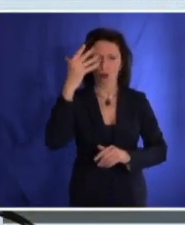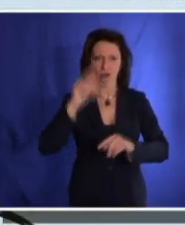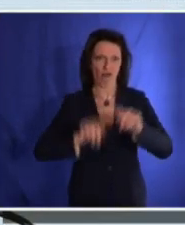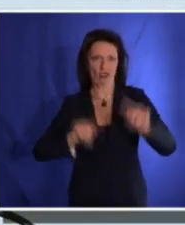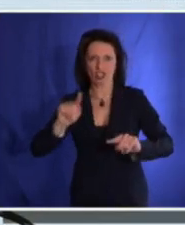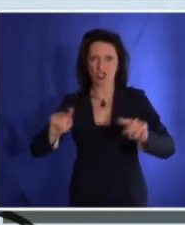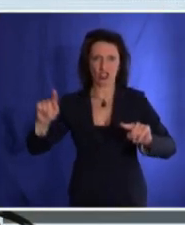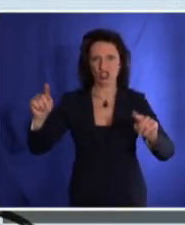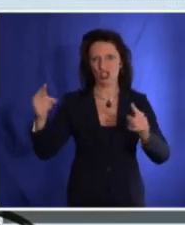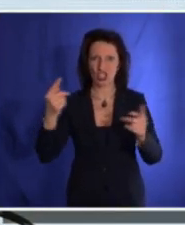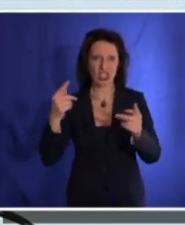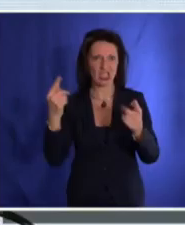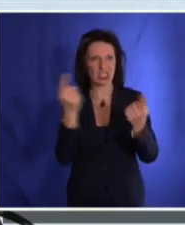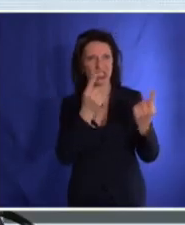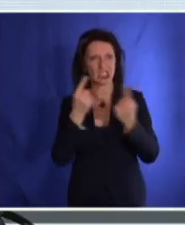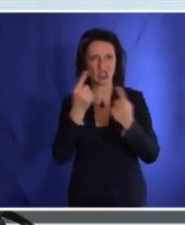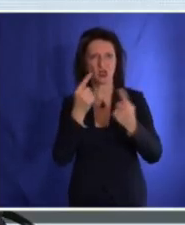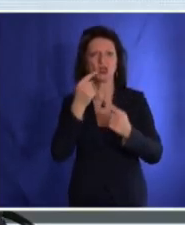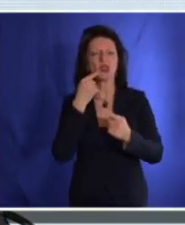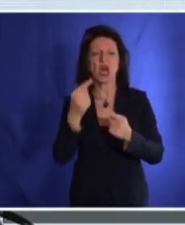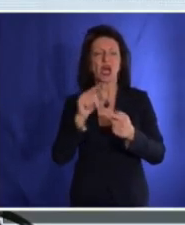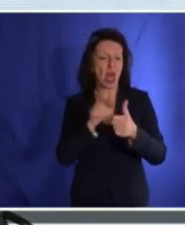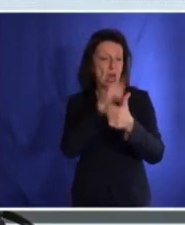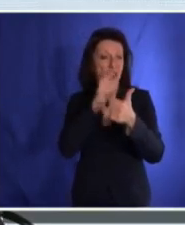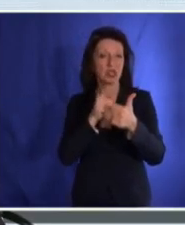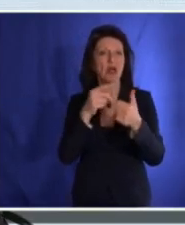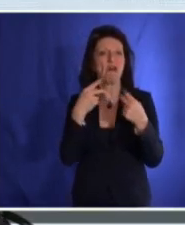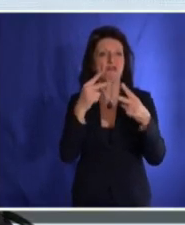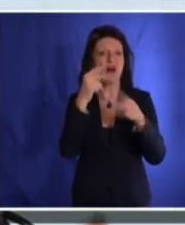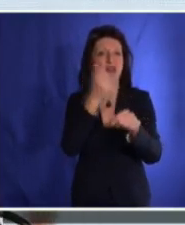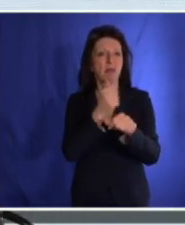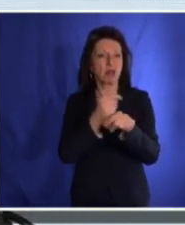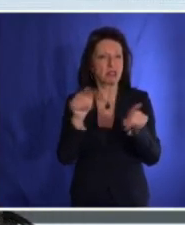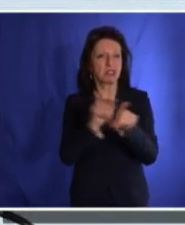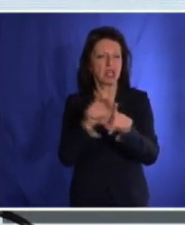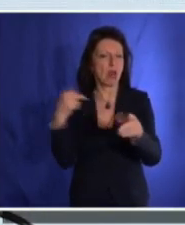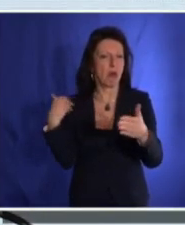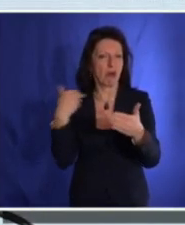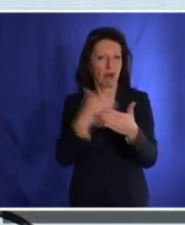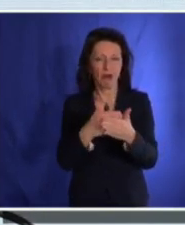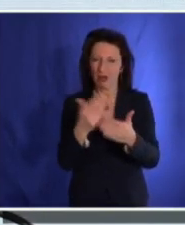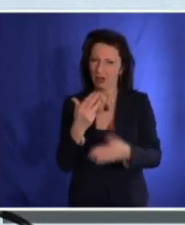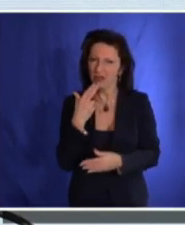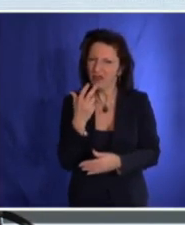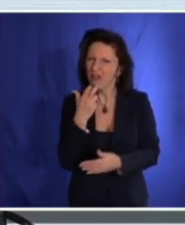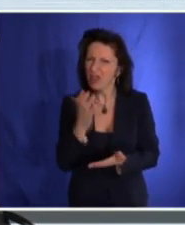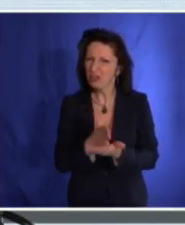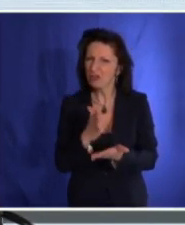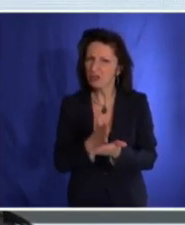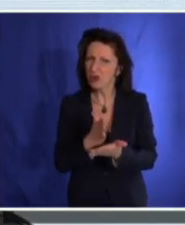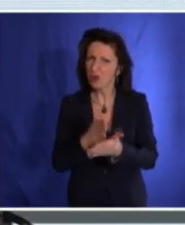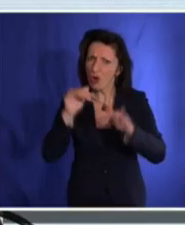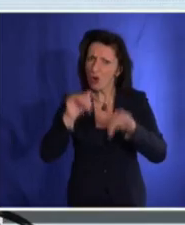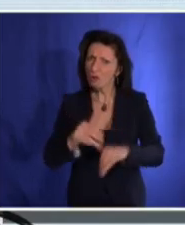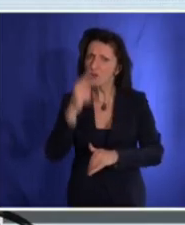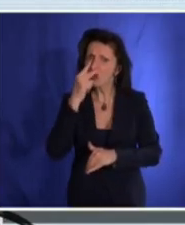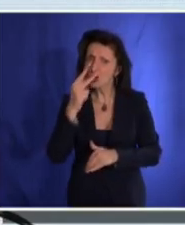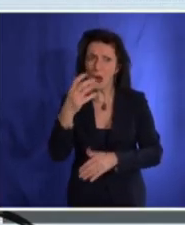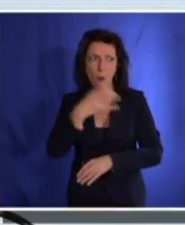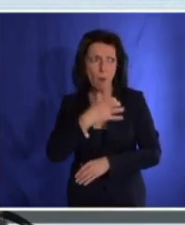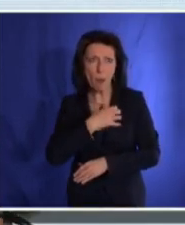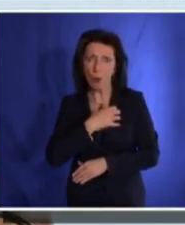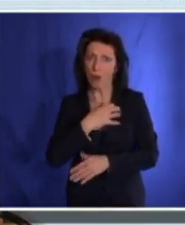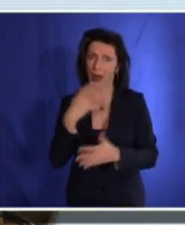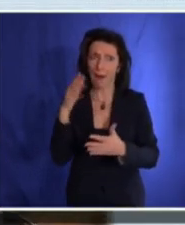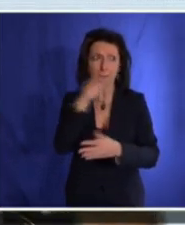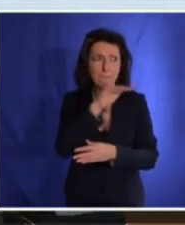erste Szenario lautet, weitermachen wie bisher. Wer will das? Sondern wir müssen dort ansetzen, wo die Kritik der Bürger kommt,